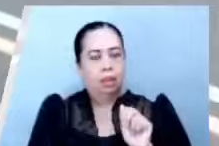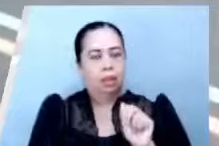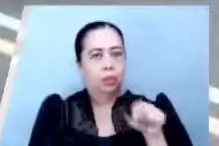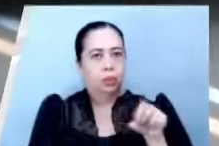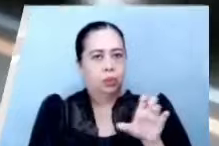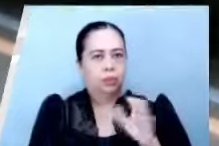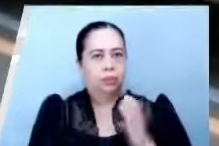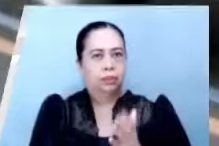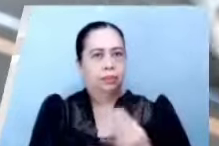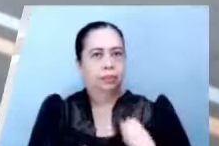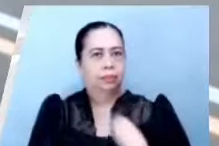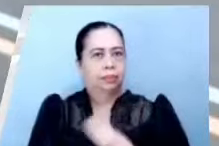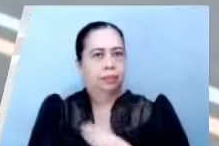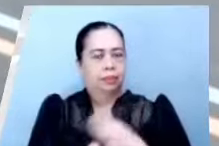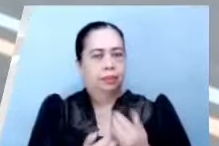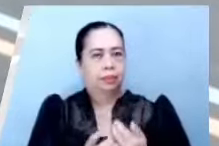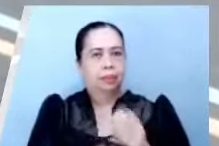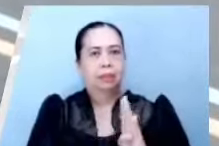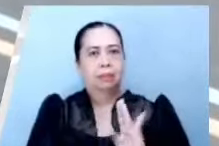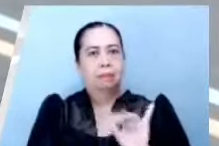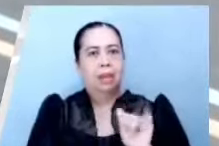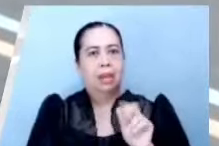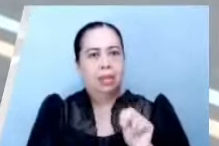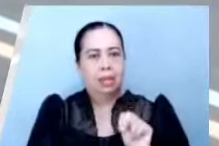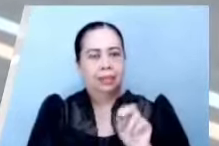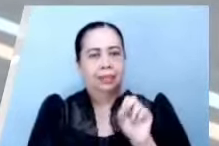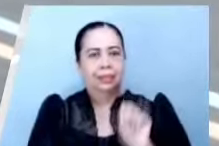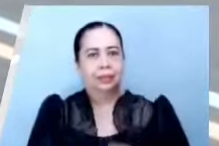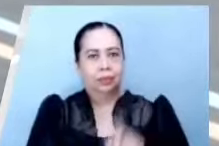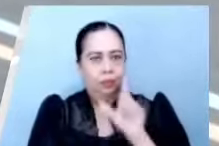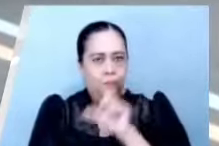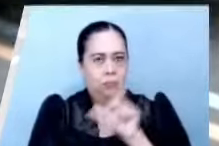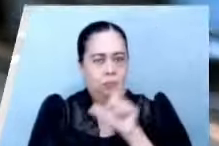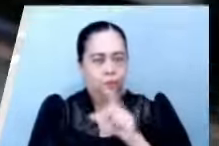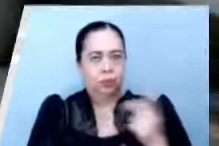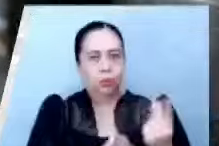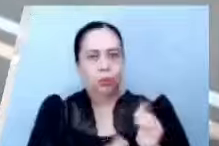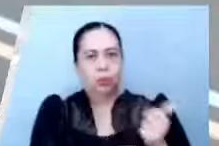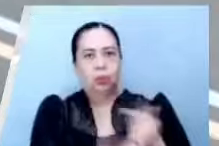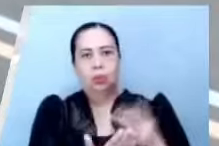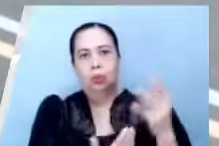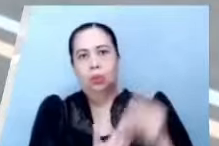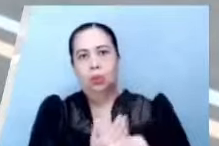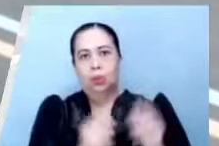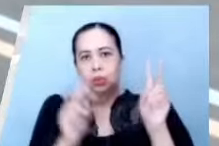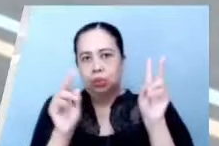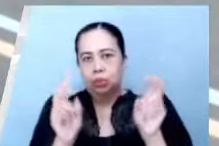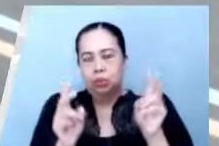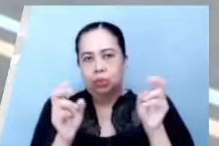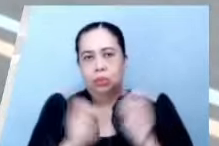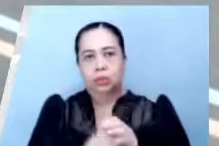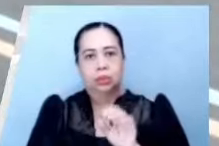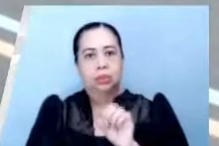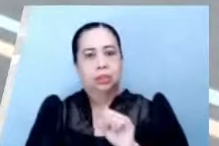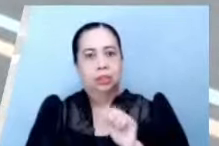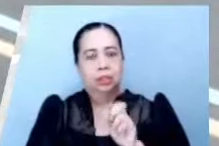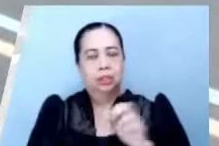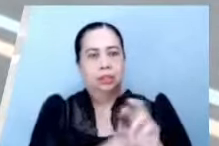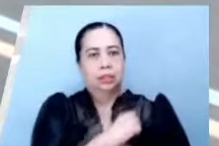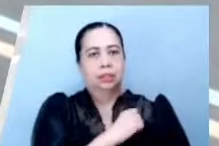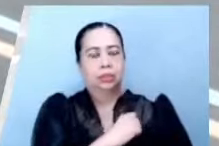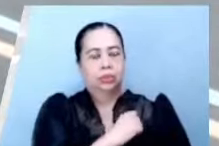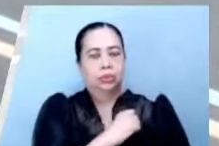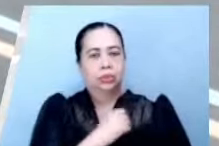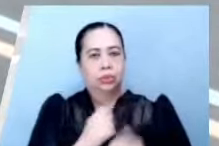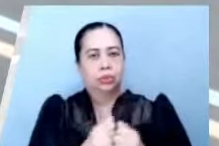Bayang Southern Tagalog kung saan sila magsasagawa ngayong umaga ng kanilang programa na tinatawag nila na State of the Region Address o